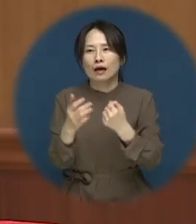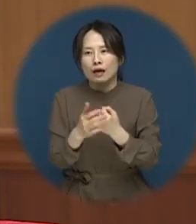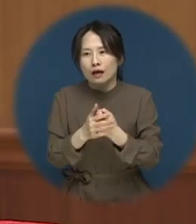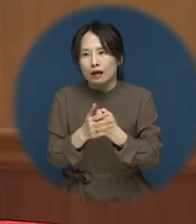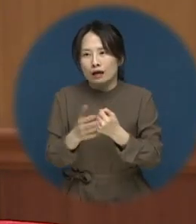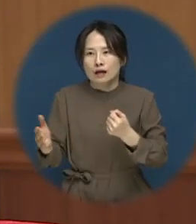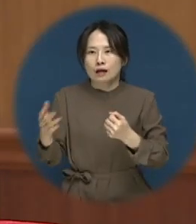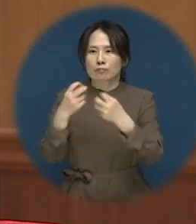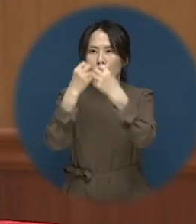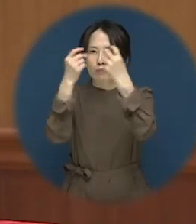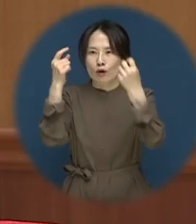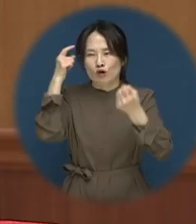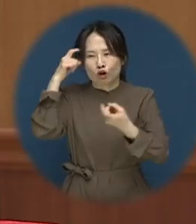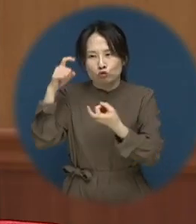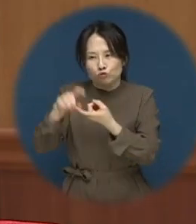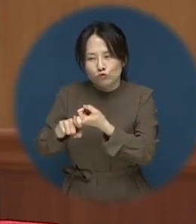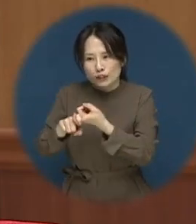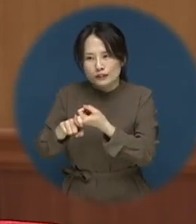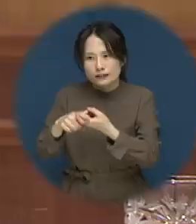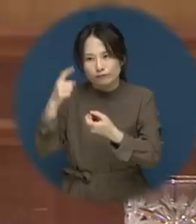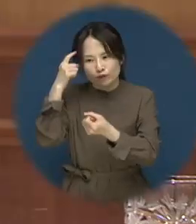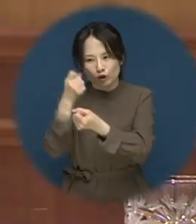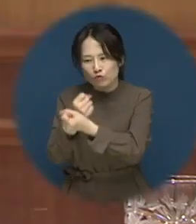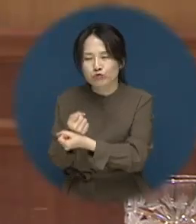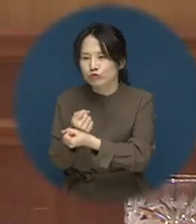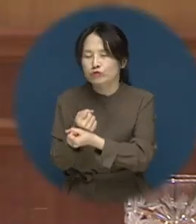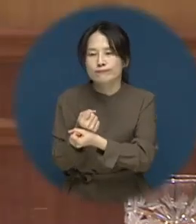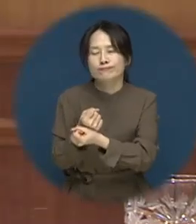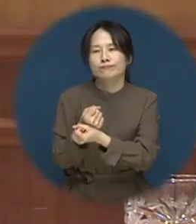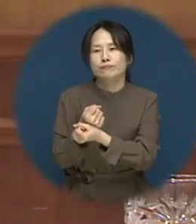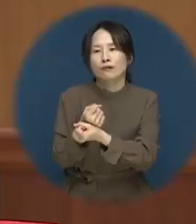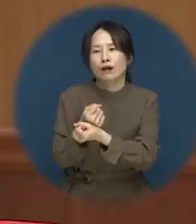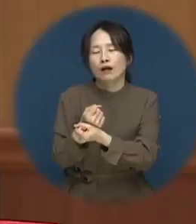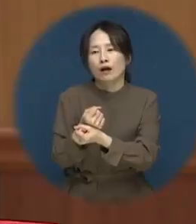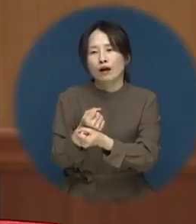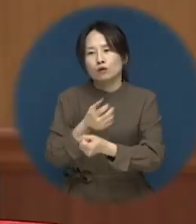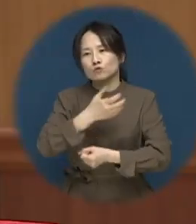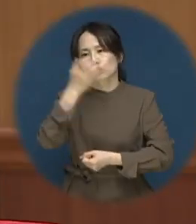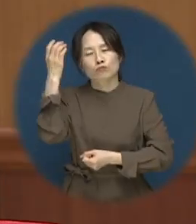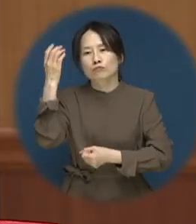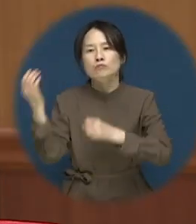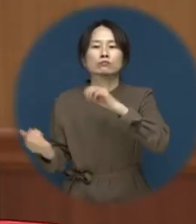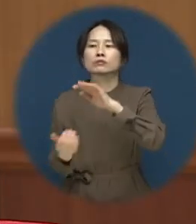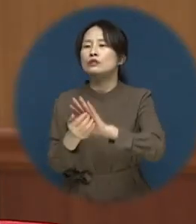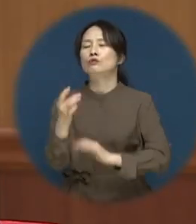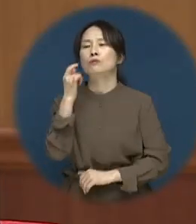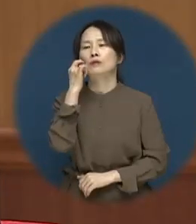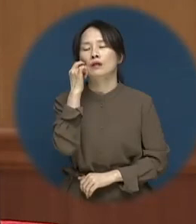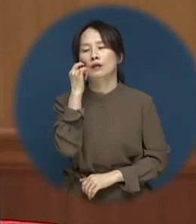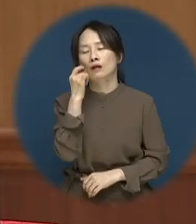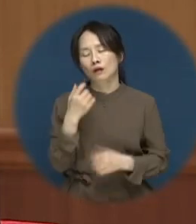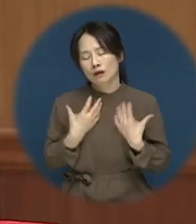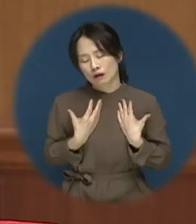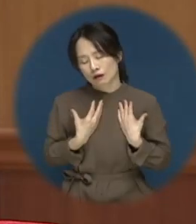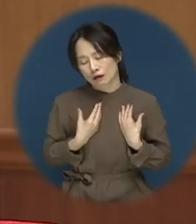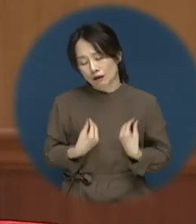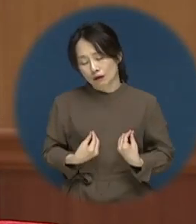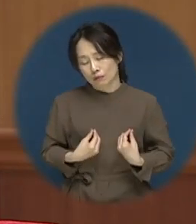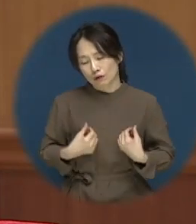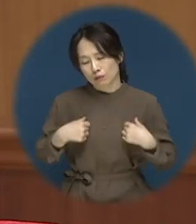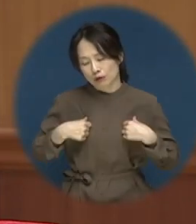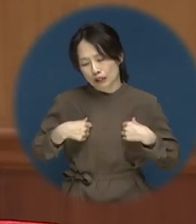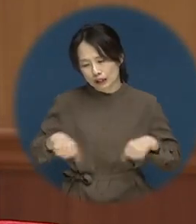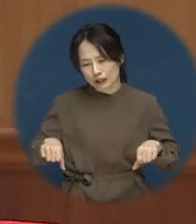그래서 고등학교도 조금 다니다 말았어요. 중퇴? 예. 왜 그랬냐면은. 한번 하기